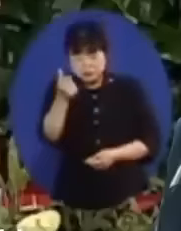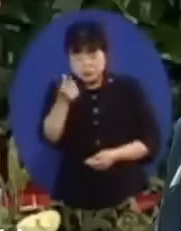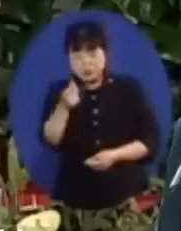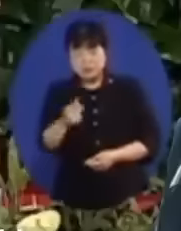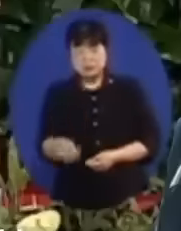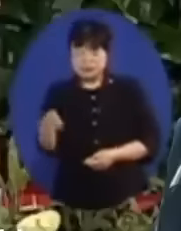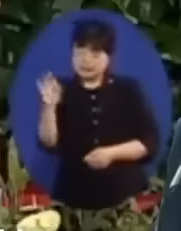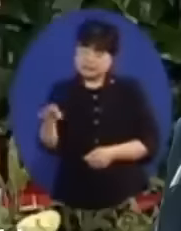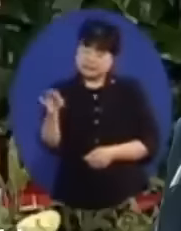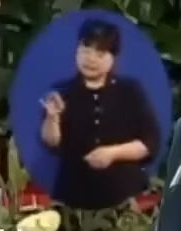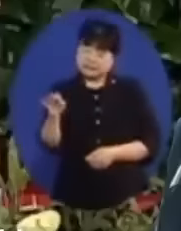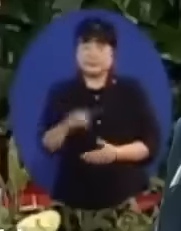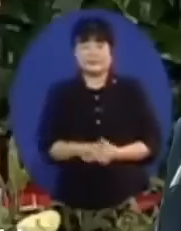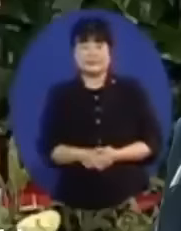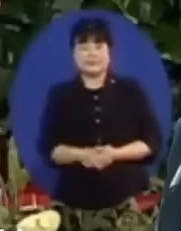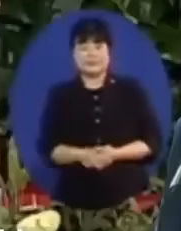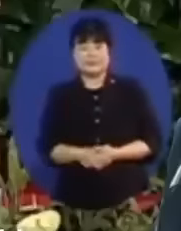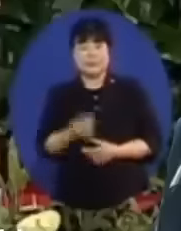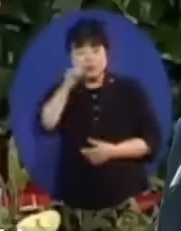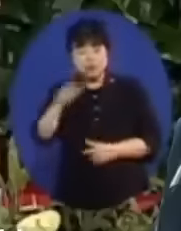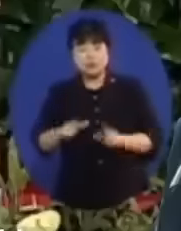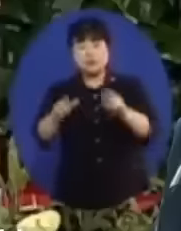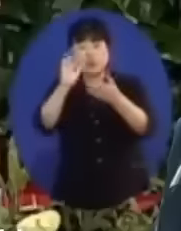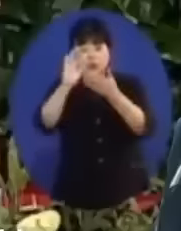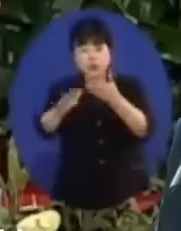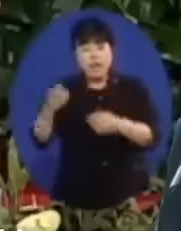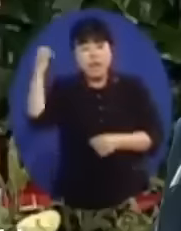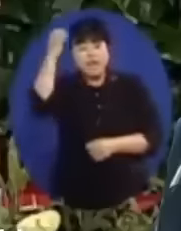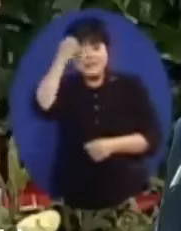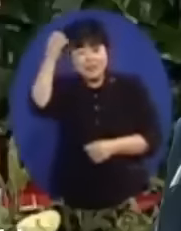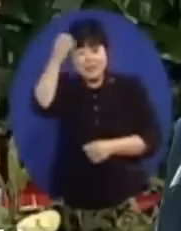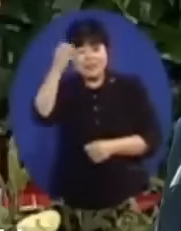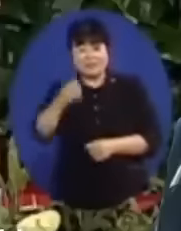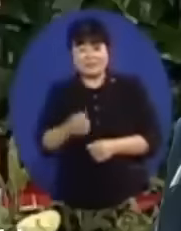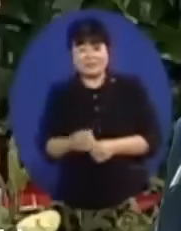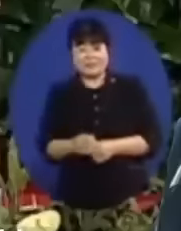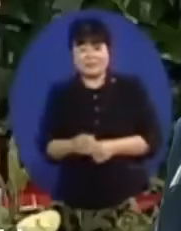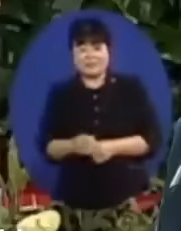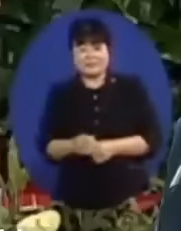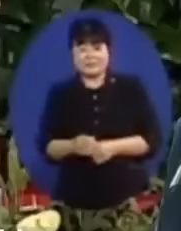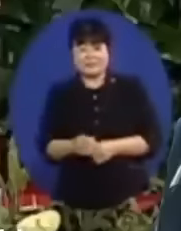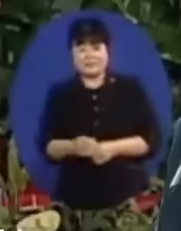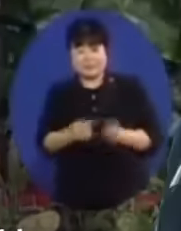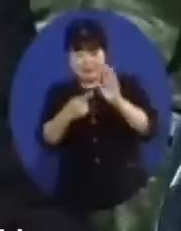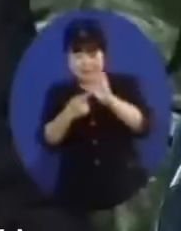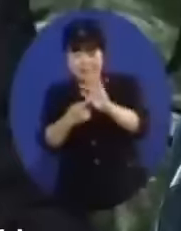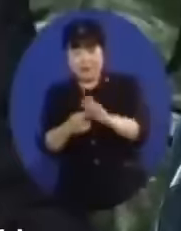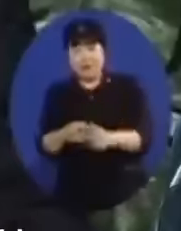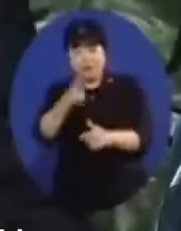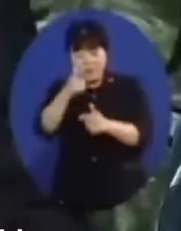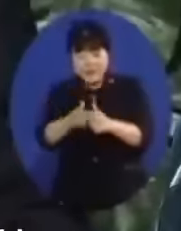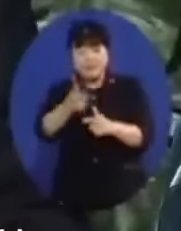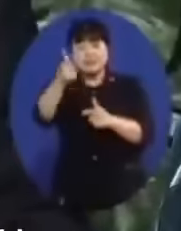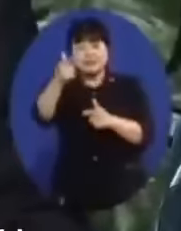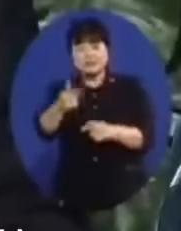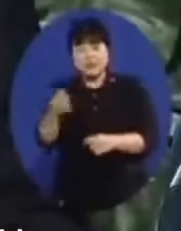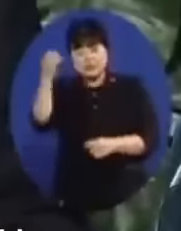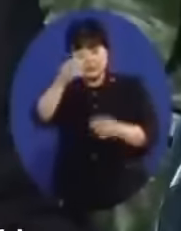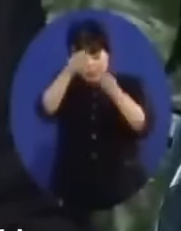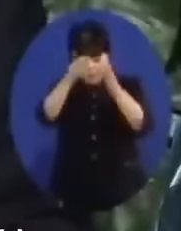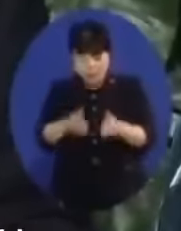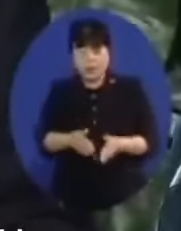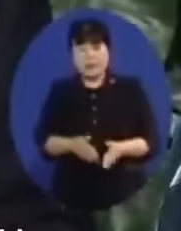먼지와도 같다고 말한 것입니다. 오순절 이후 이제는 성령이 전면에서 일하시고 예수님도 성령을